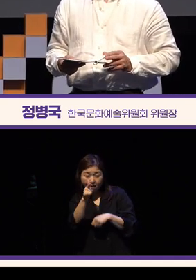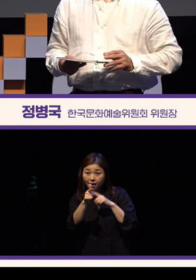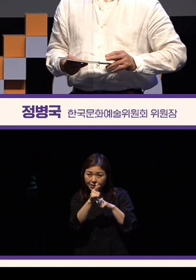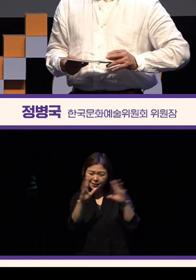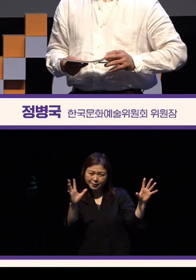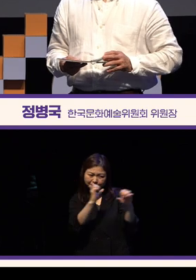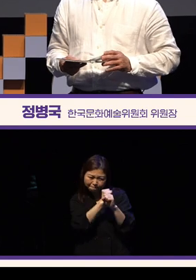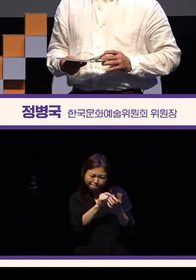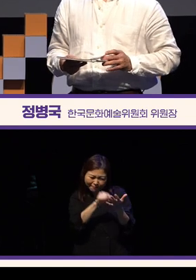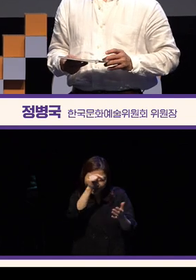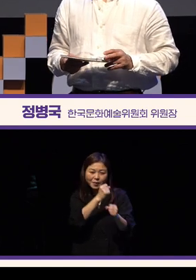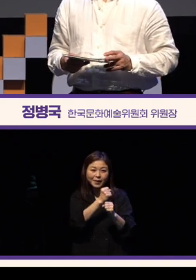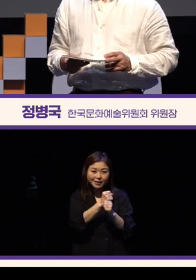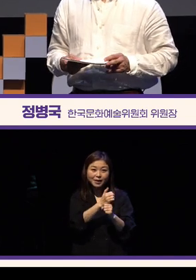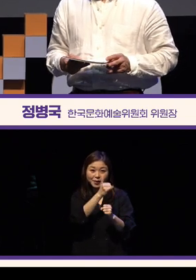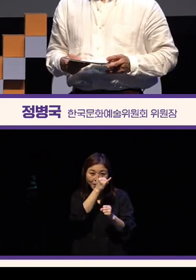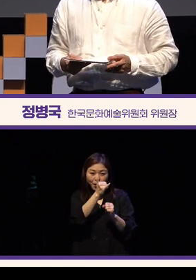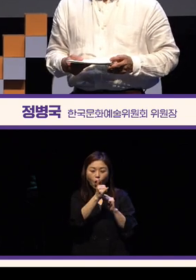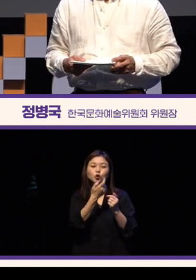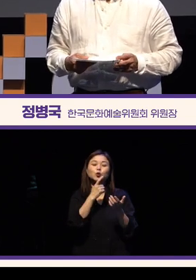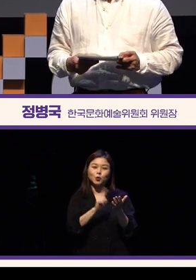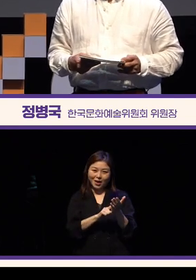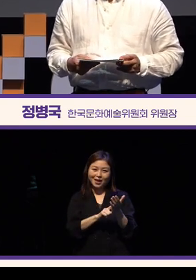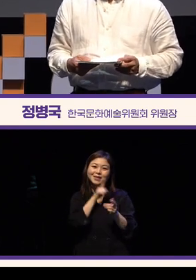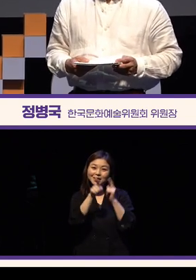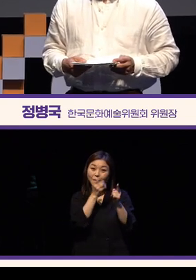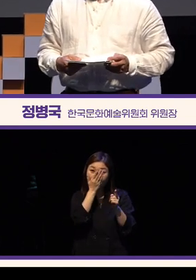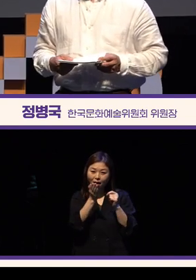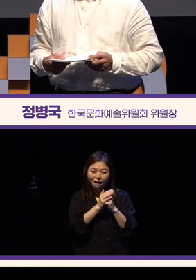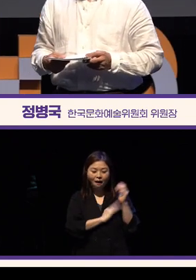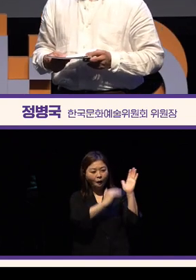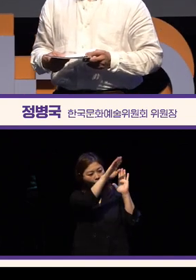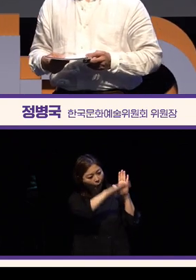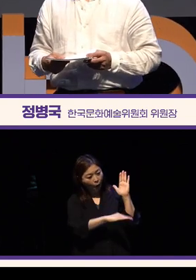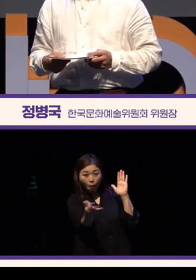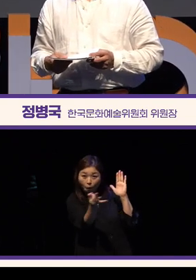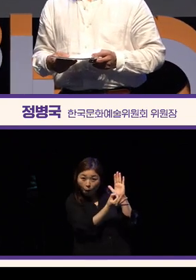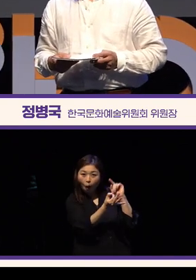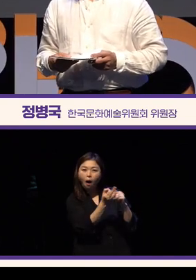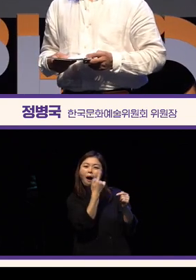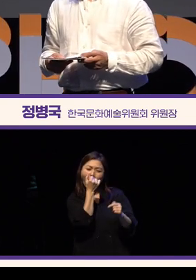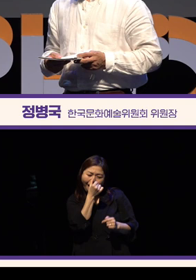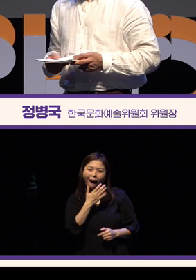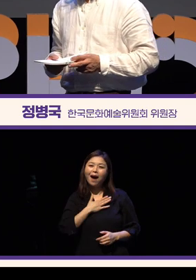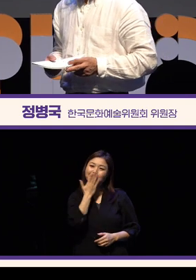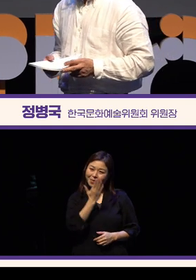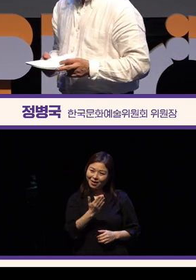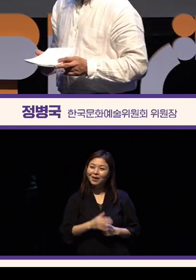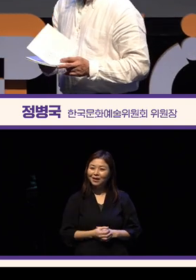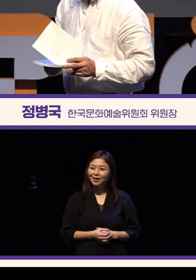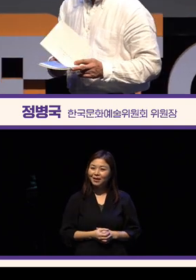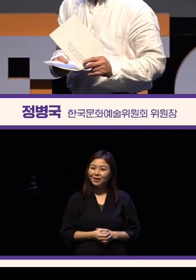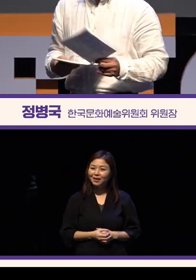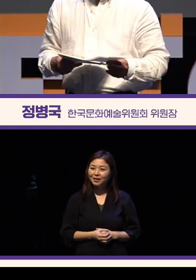대폭 간소화되고 단순화되어서 한눈에 사업을 알아볼 수 있게 했다는